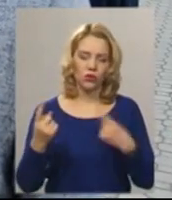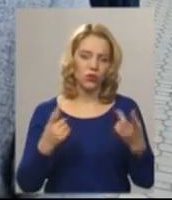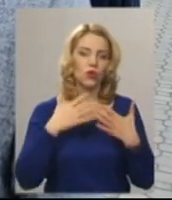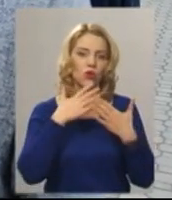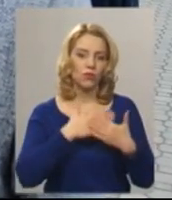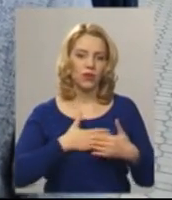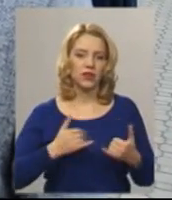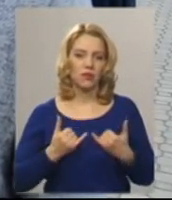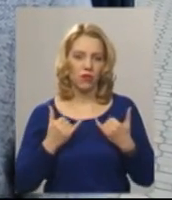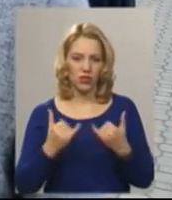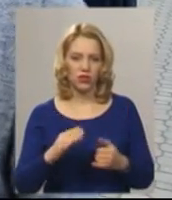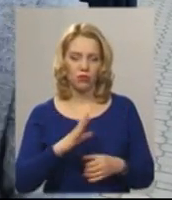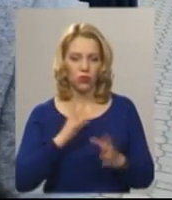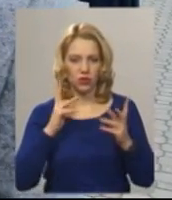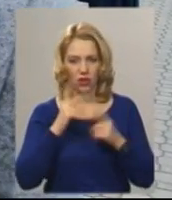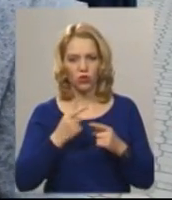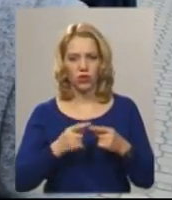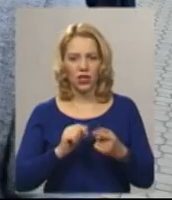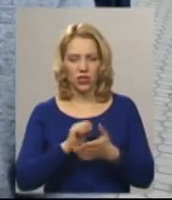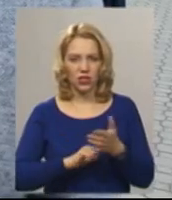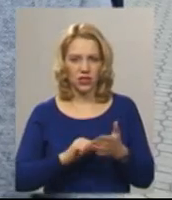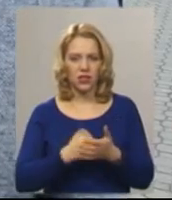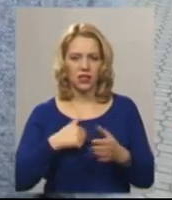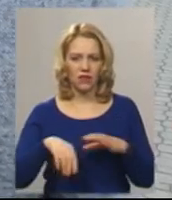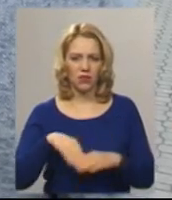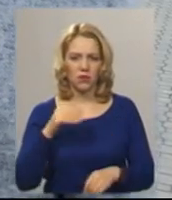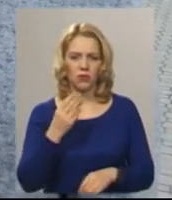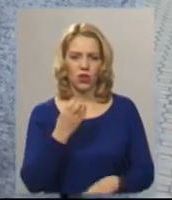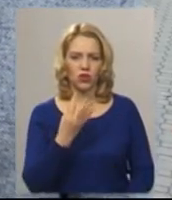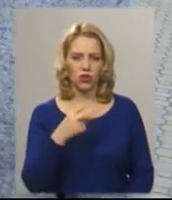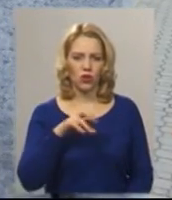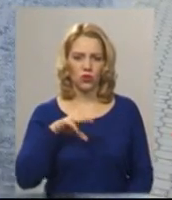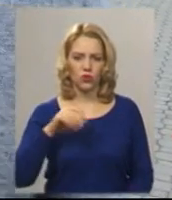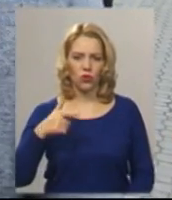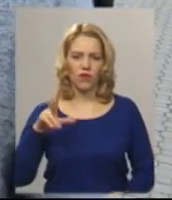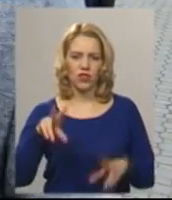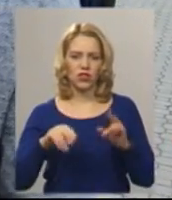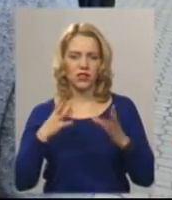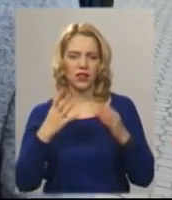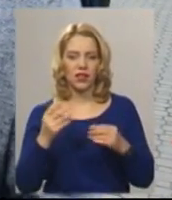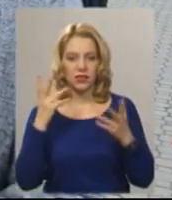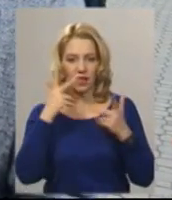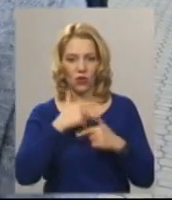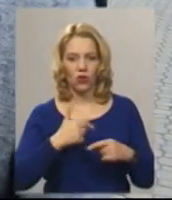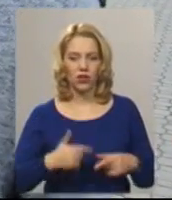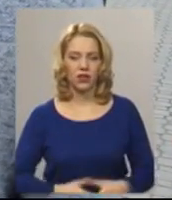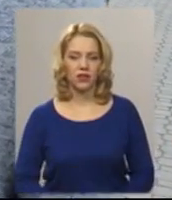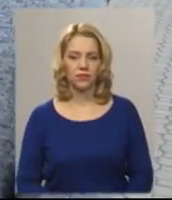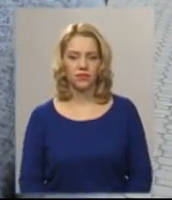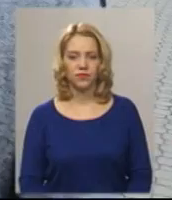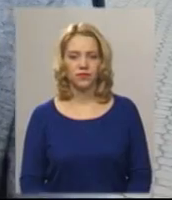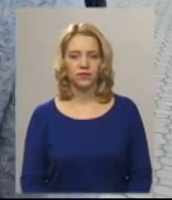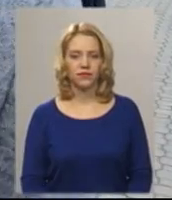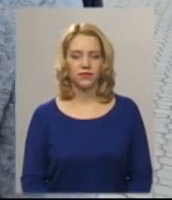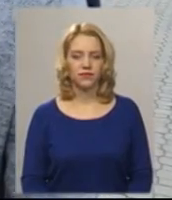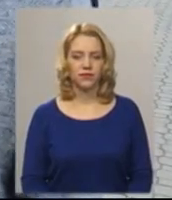поважати і бути закоханими. Через це і вибрали 14 лютого, це рахується днем закоханим. Ми хочемо бути закоханими від цього